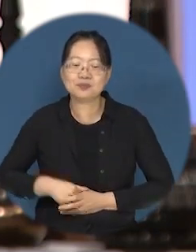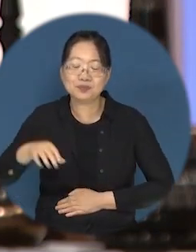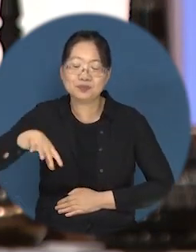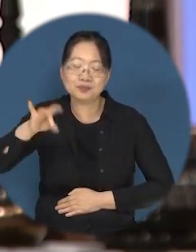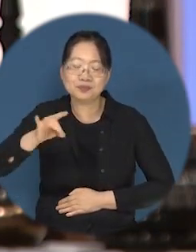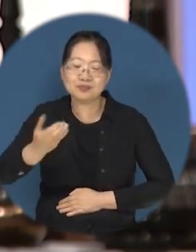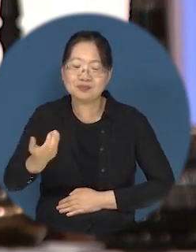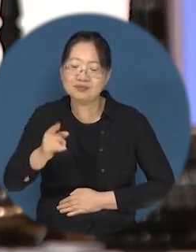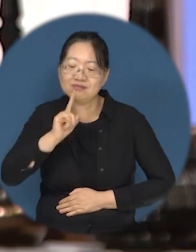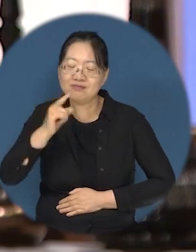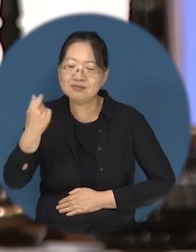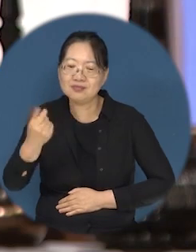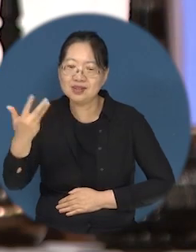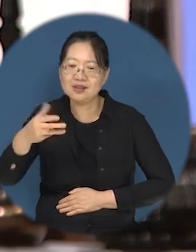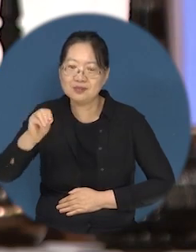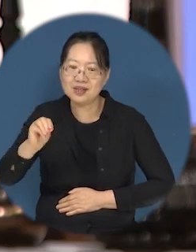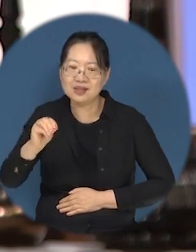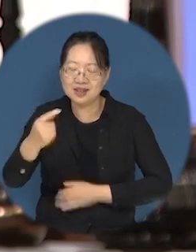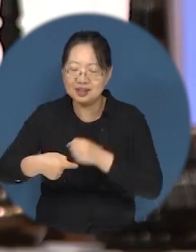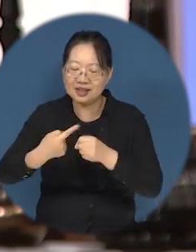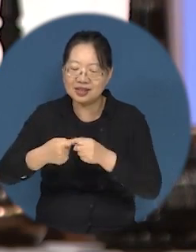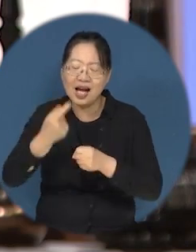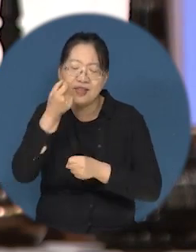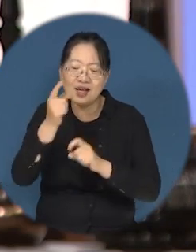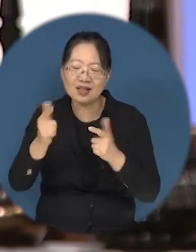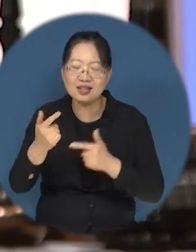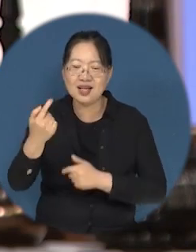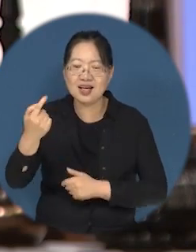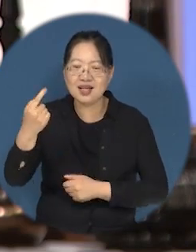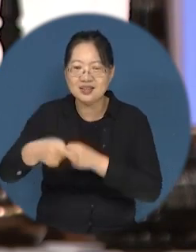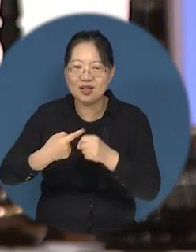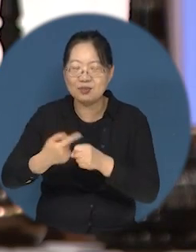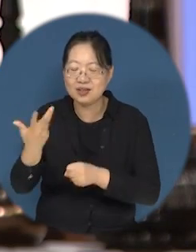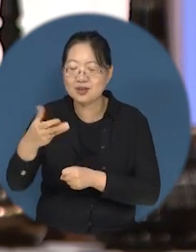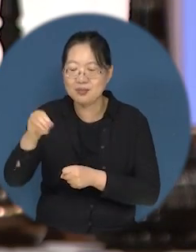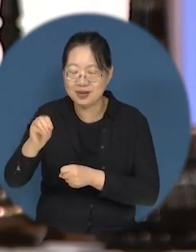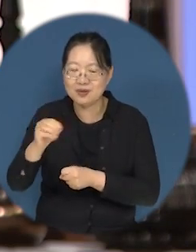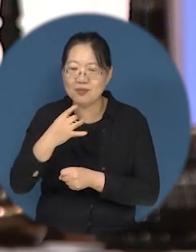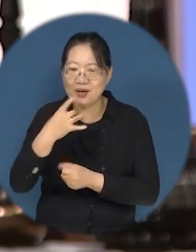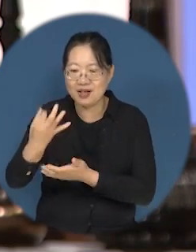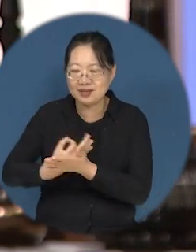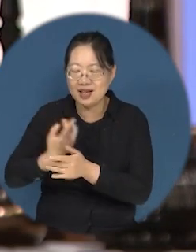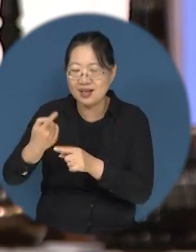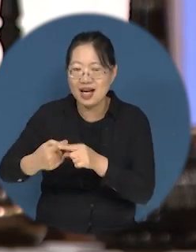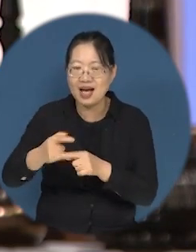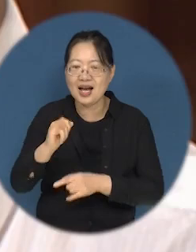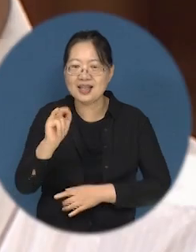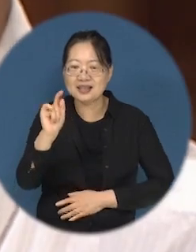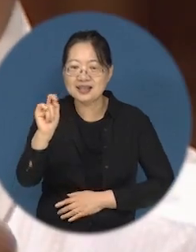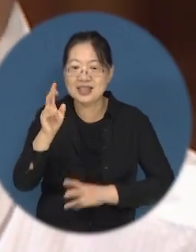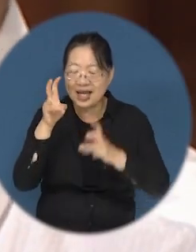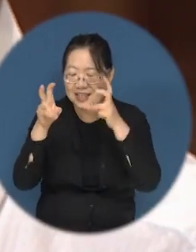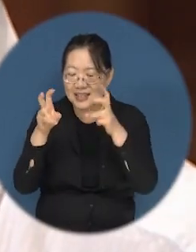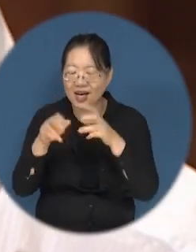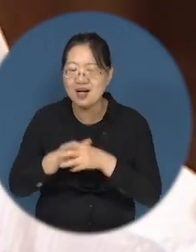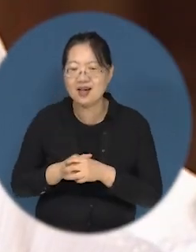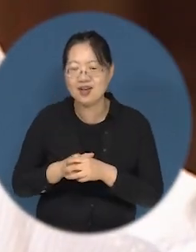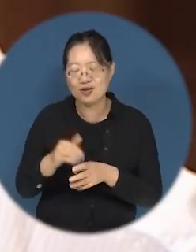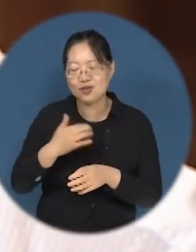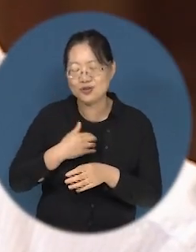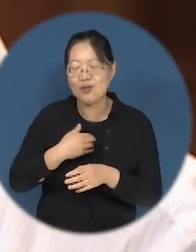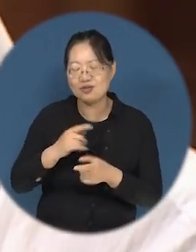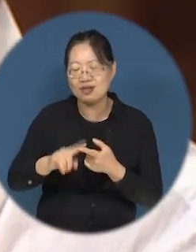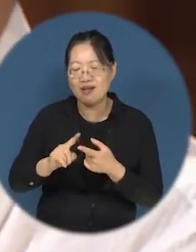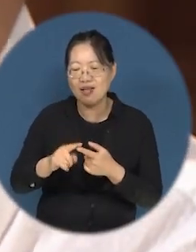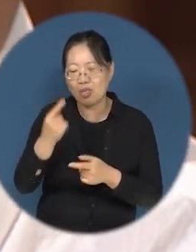처음에는 아까 말씀드린 대로 뭐 8천만 원밖에 1년에 한 달도 아니고 1년에 8천만 원밖에 없다가 이제 IT 회사들, IT 회사들이 아무래도 저를